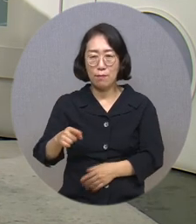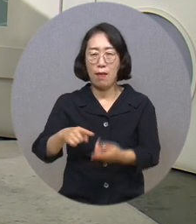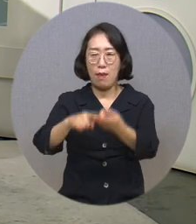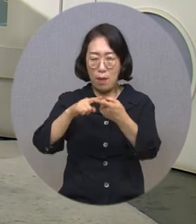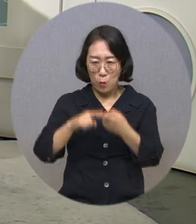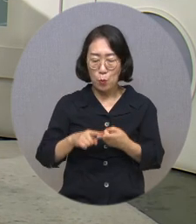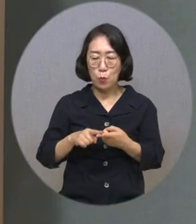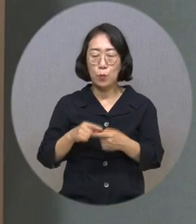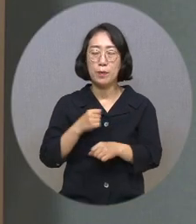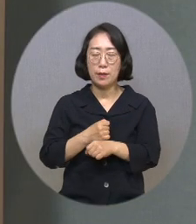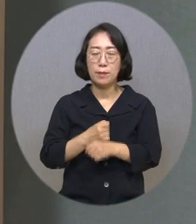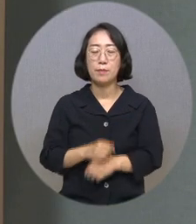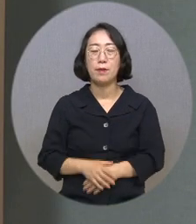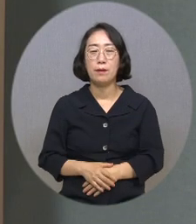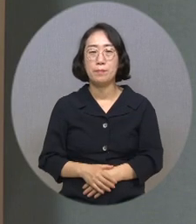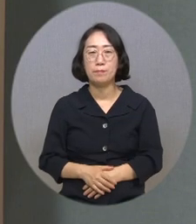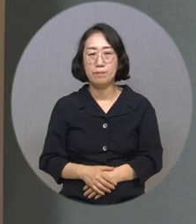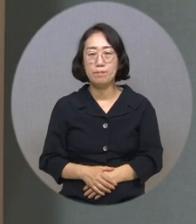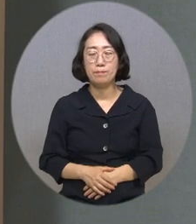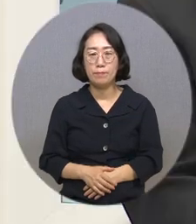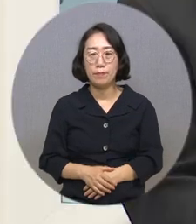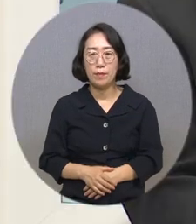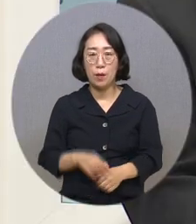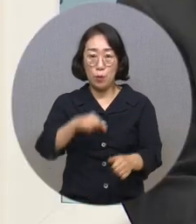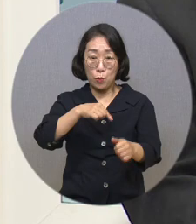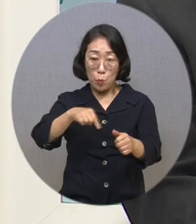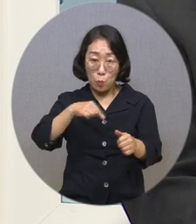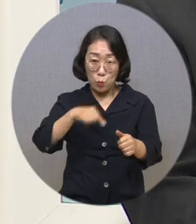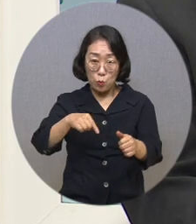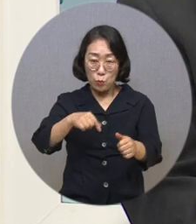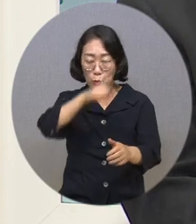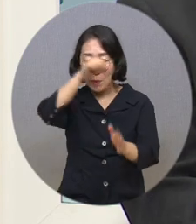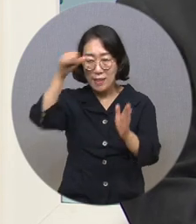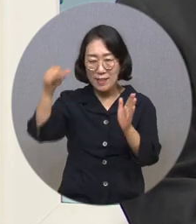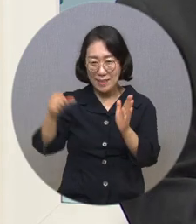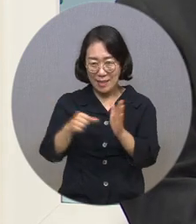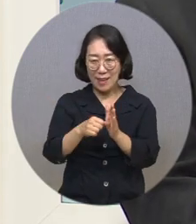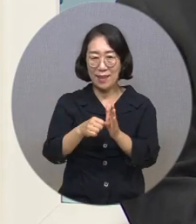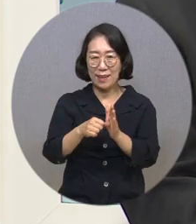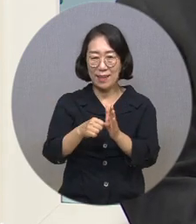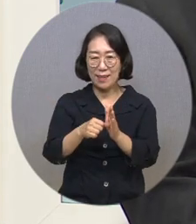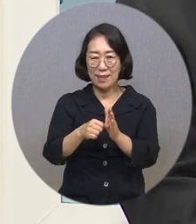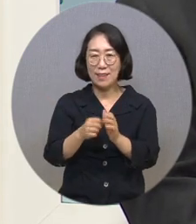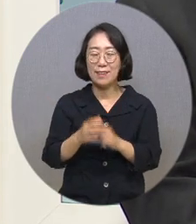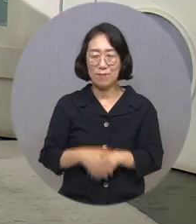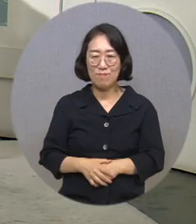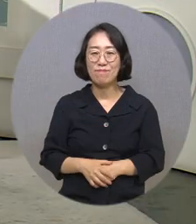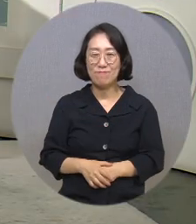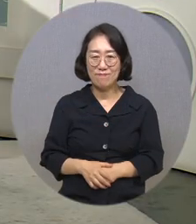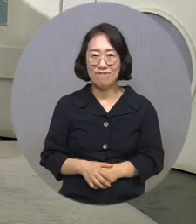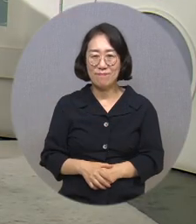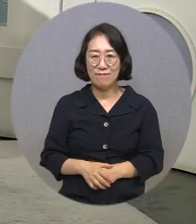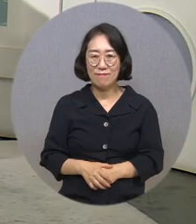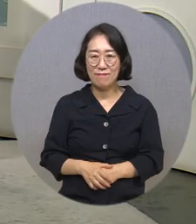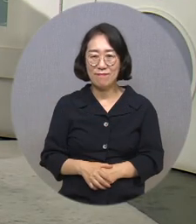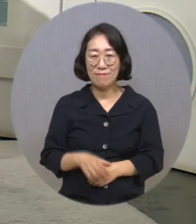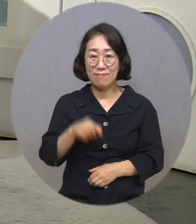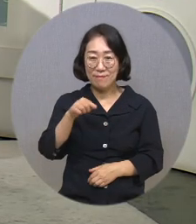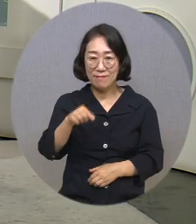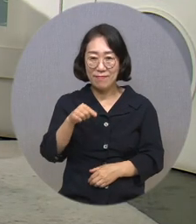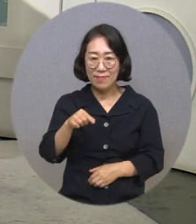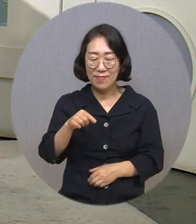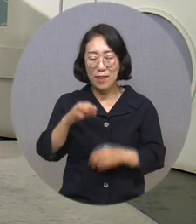되겠죠. 네. 네. 그렇죠. 네. 교육 철학, 인생 철학이 일치하시네요. 아니, 네. 그래서 이제 그렇게 정말.